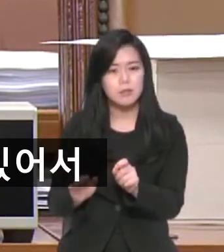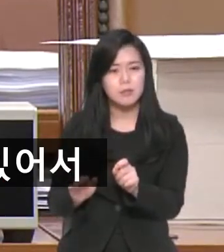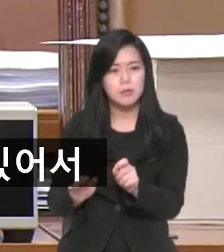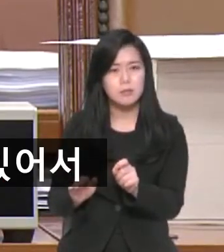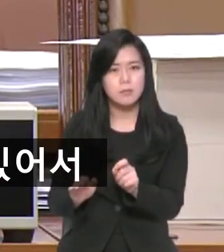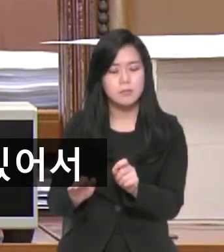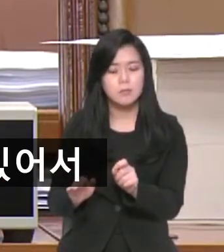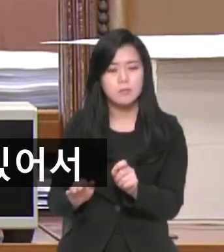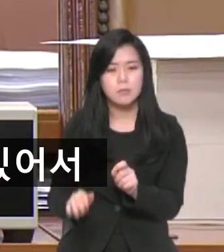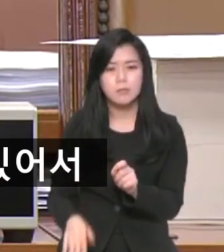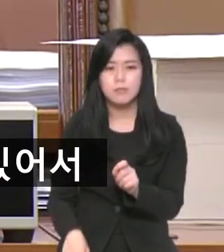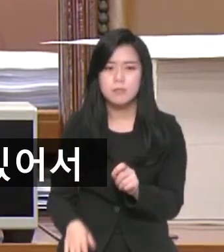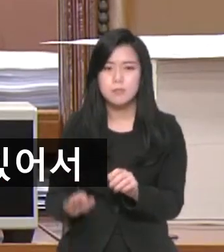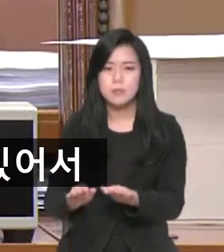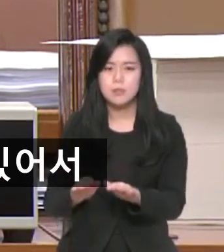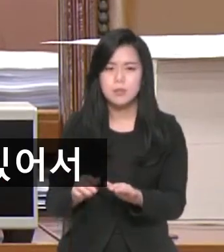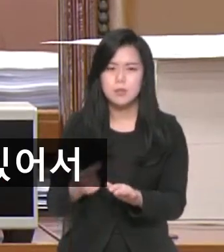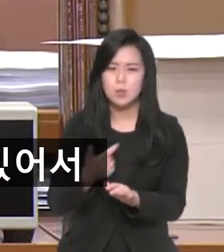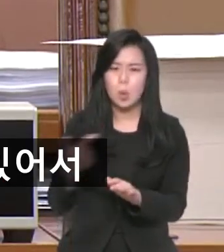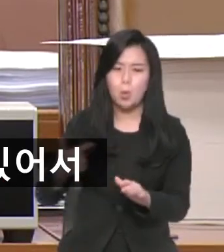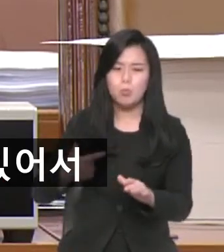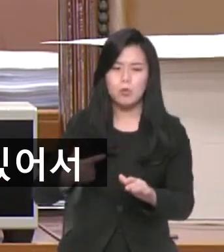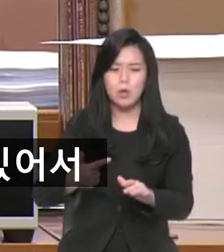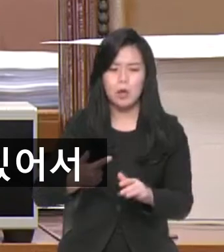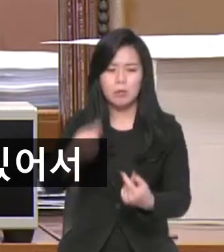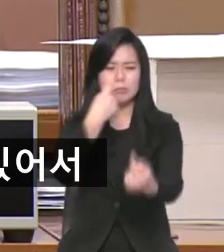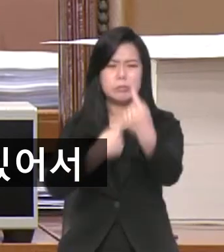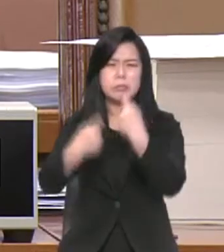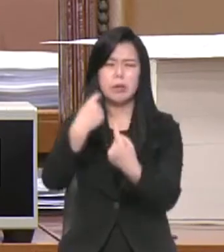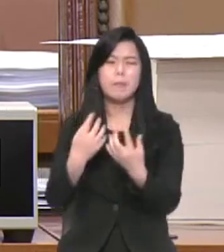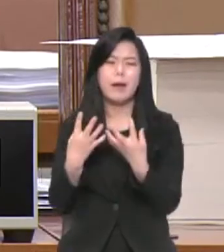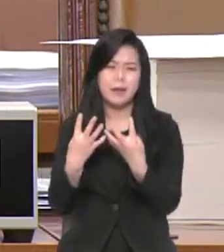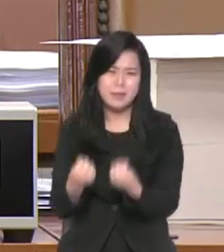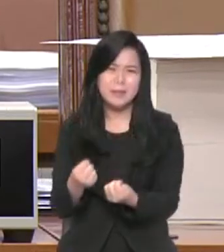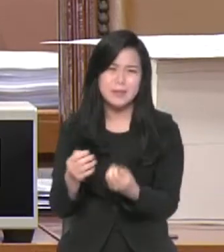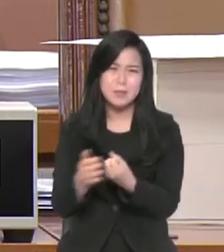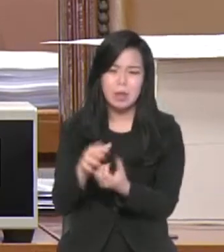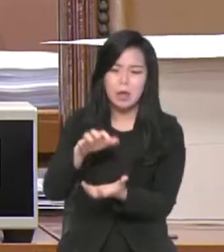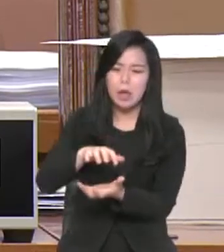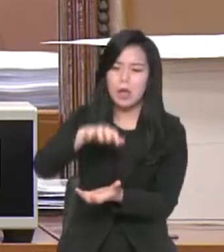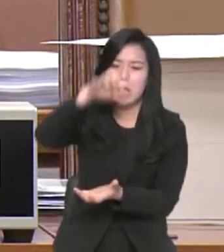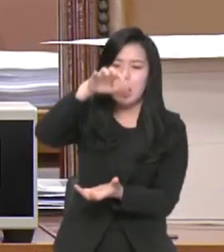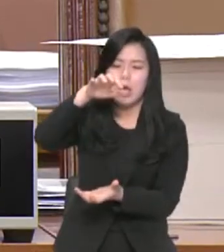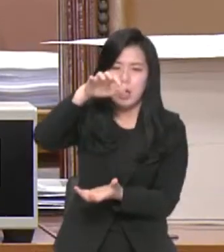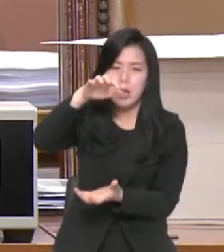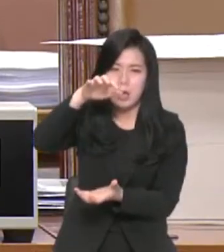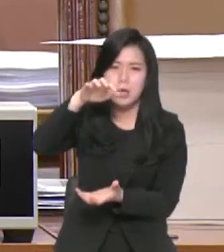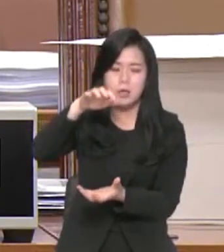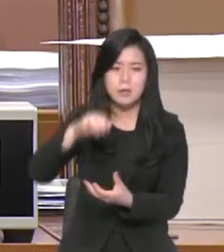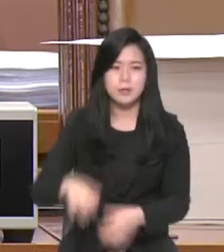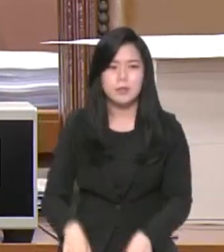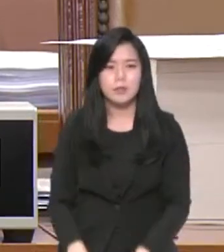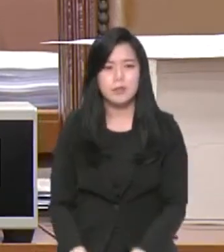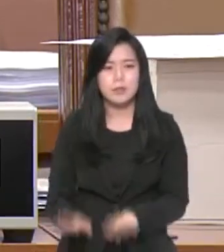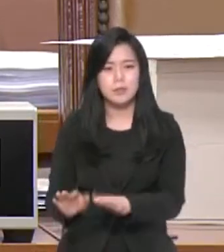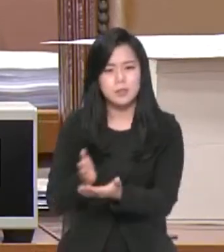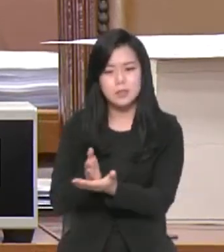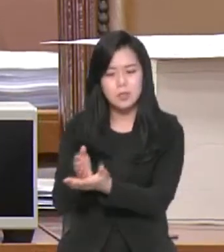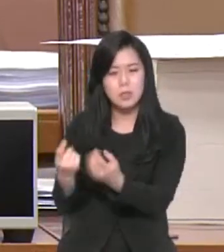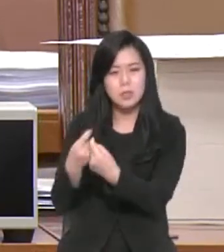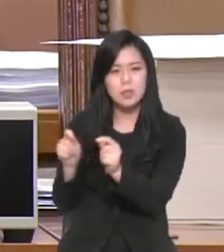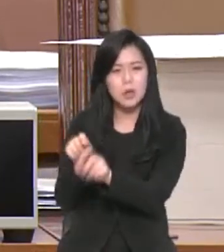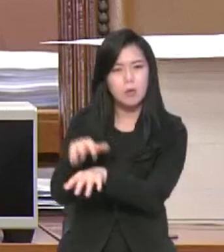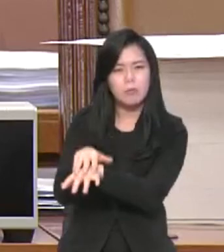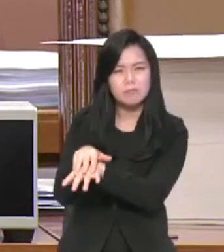지금 수요가 너무 많아서 허가 신청이 급격하게 증가되고 있어서 저희가 마스크 신속화가 전담팀을